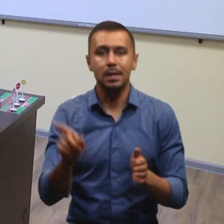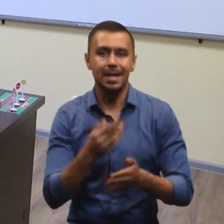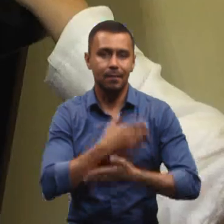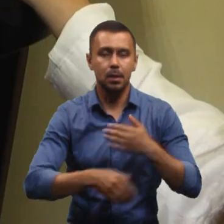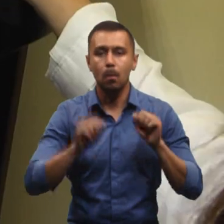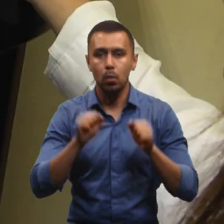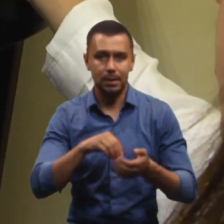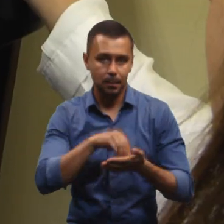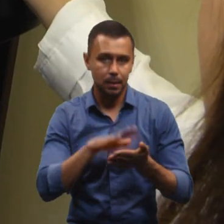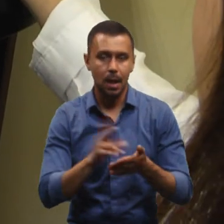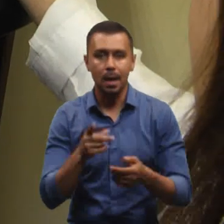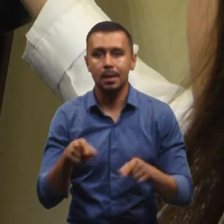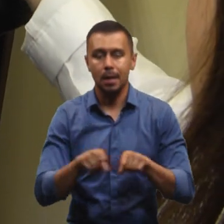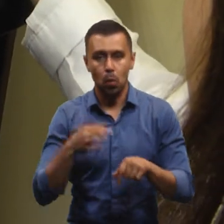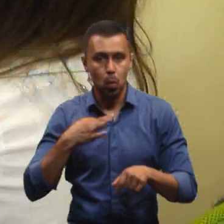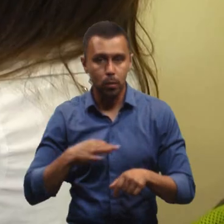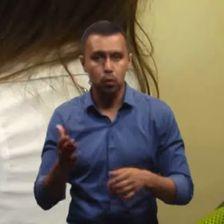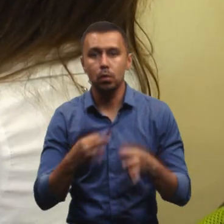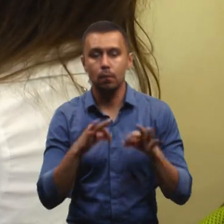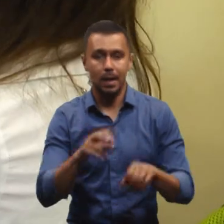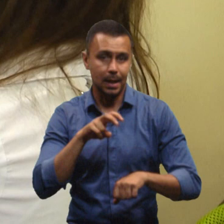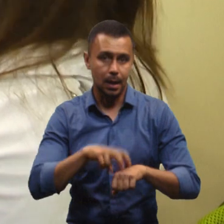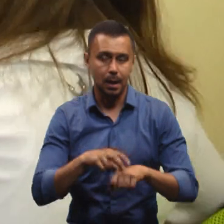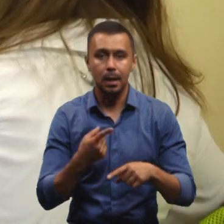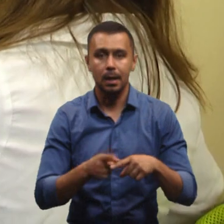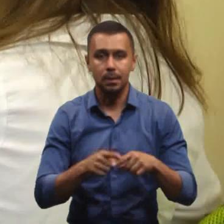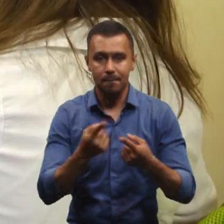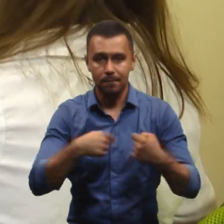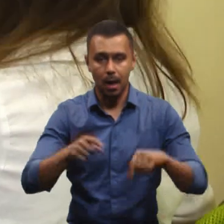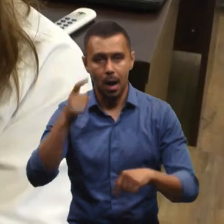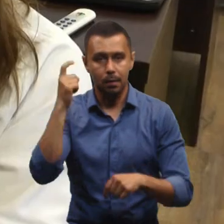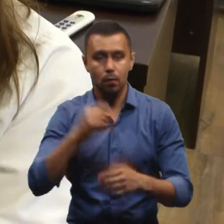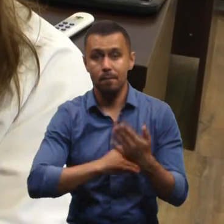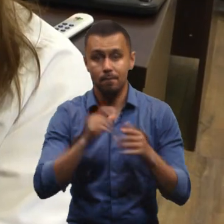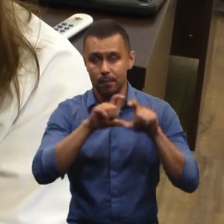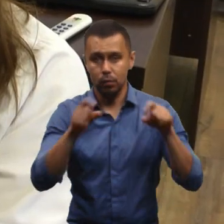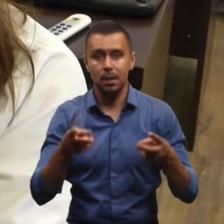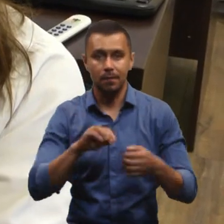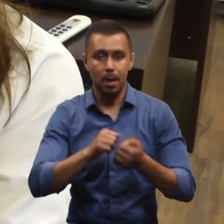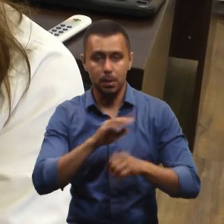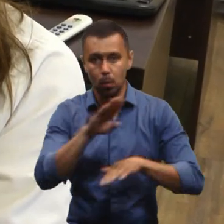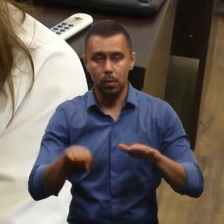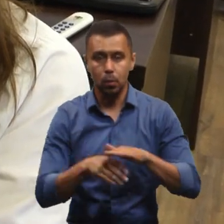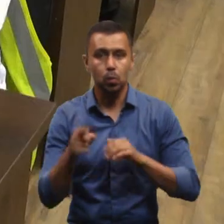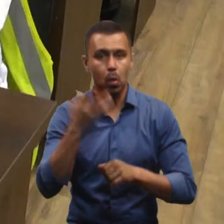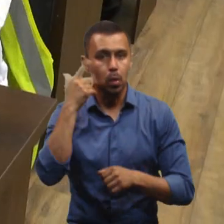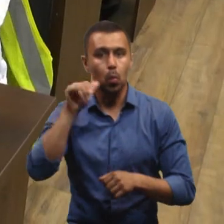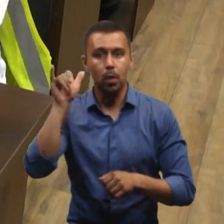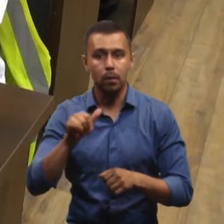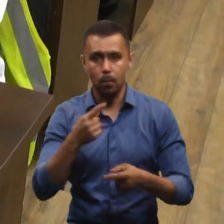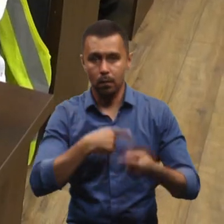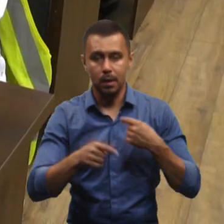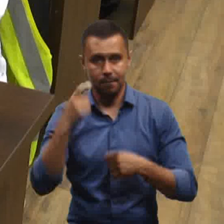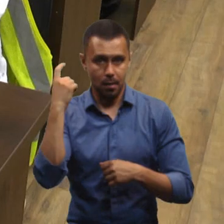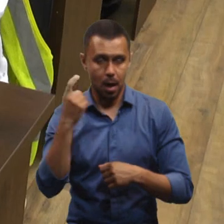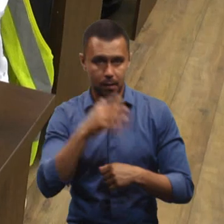інвалідністю може записатися на такі курси, якщо дозволяють лікарі. Ця філія Харківського вишу залишиться в Кам'янці-Подільському і тоді, коли університет повернеться